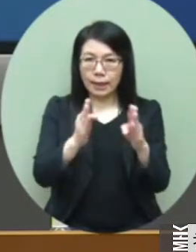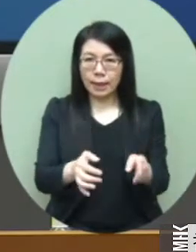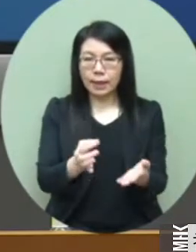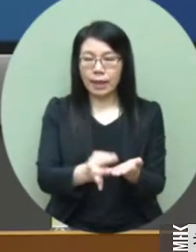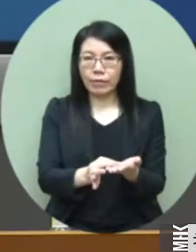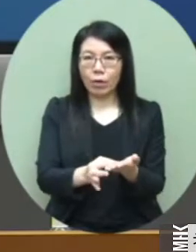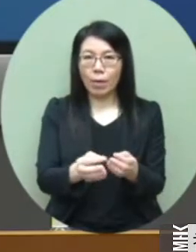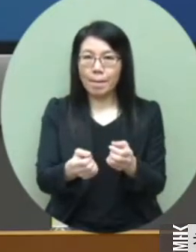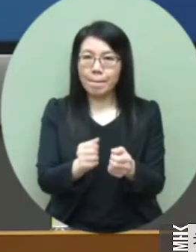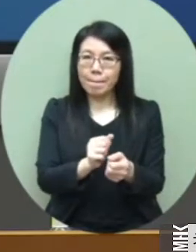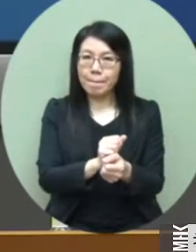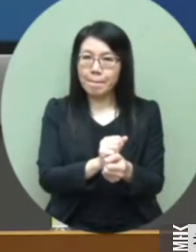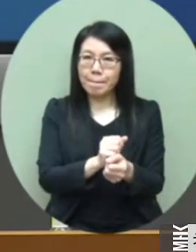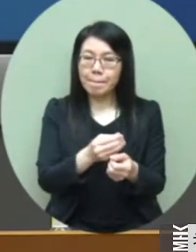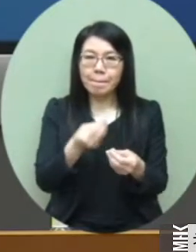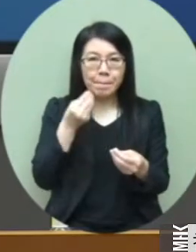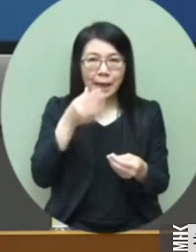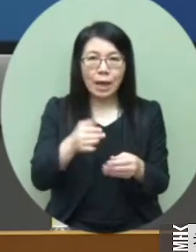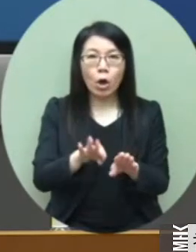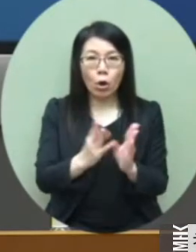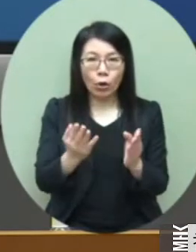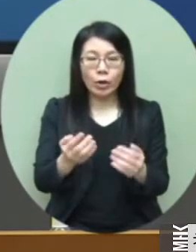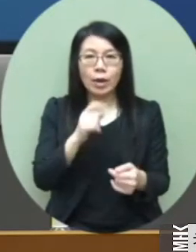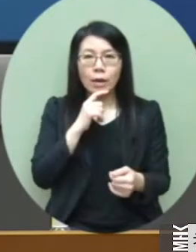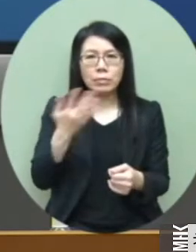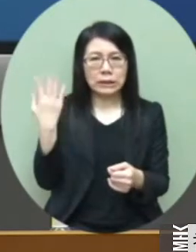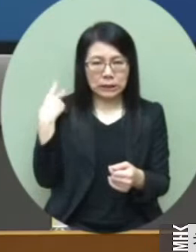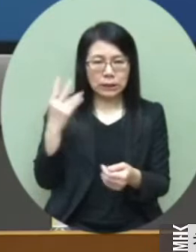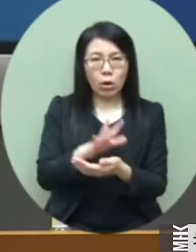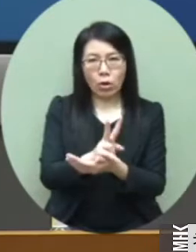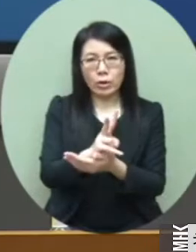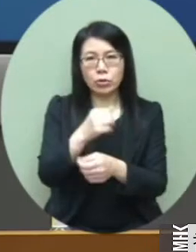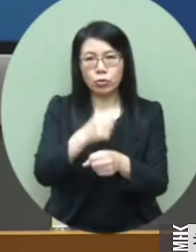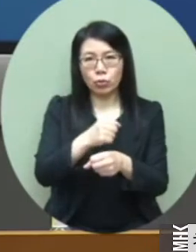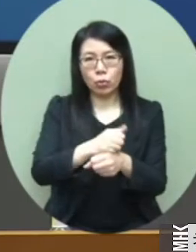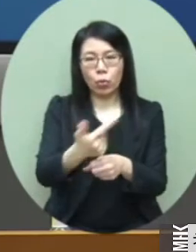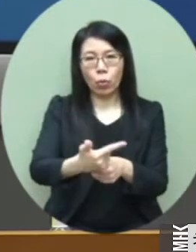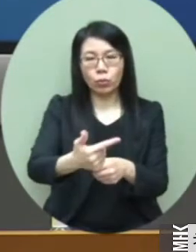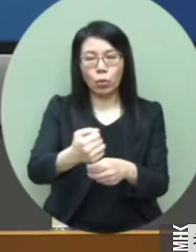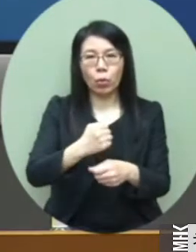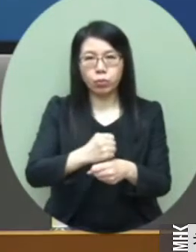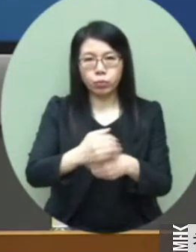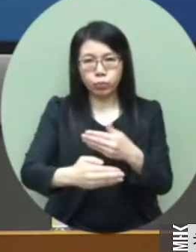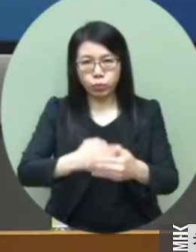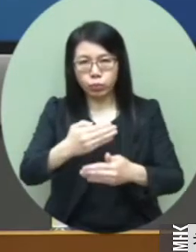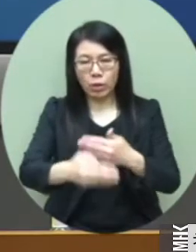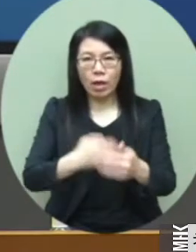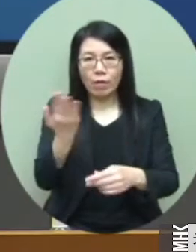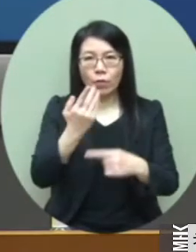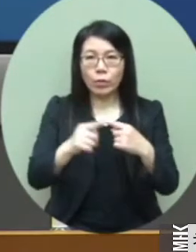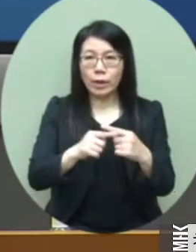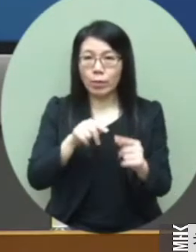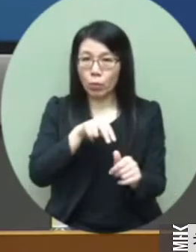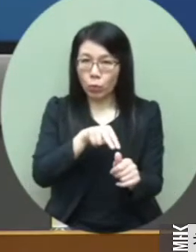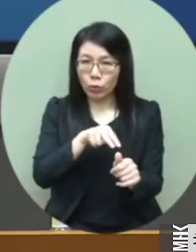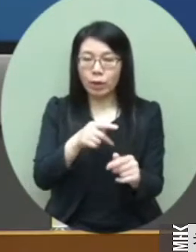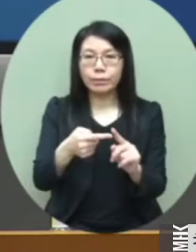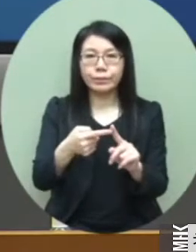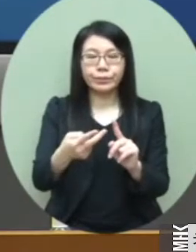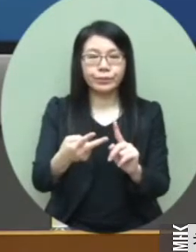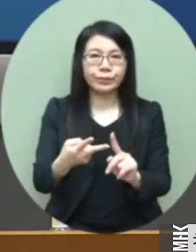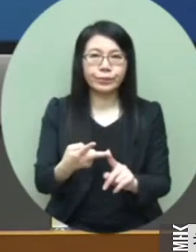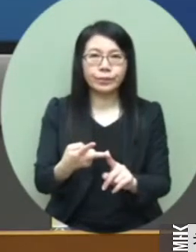做了很多的工作，就是一些风险的管理空气的一